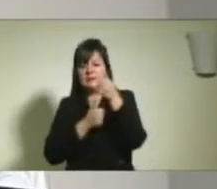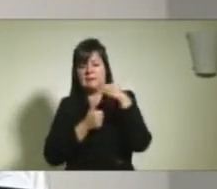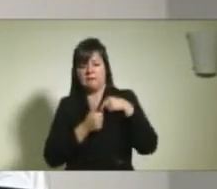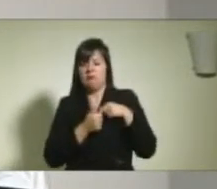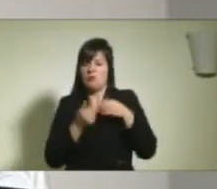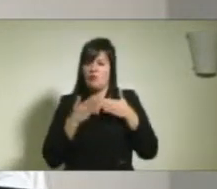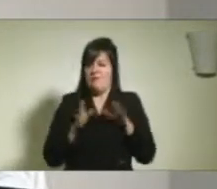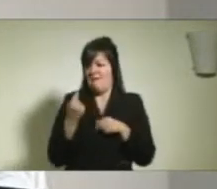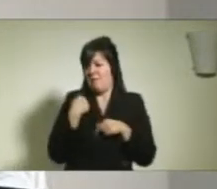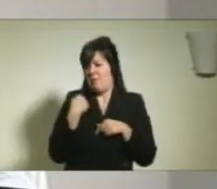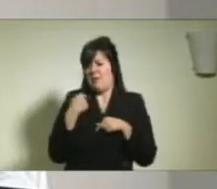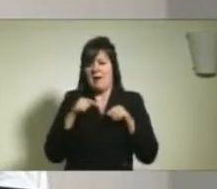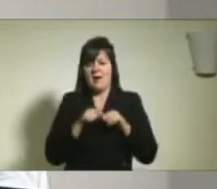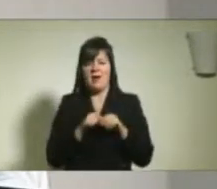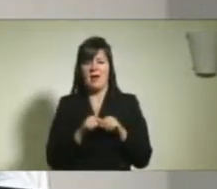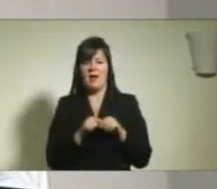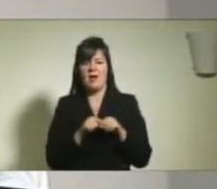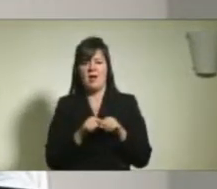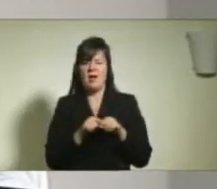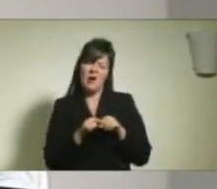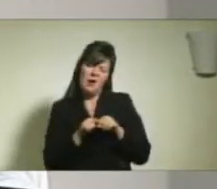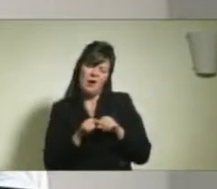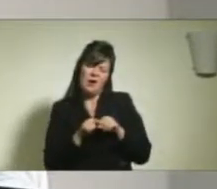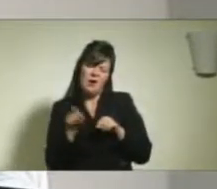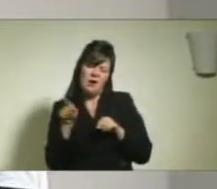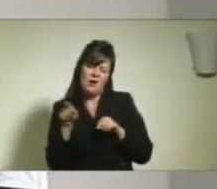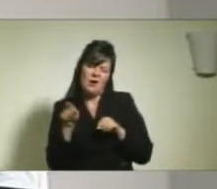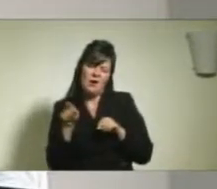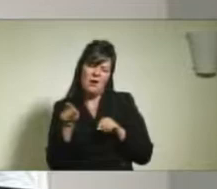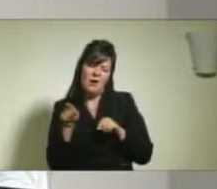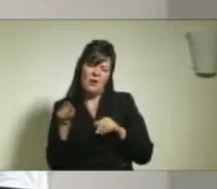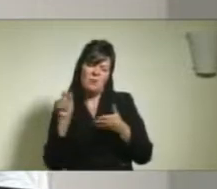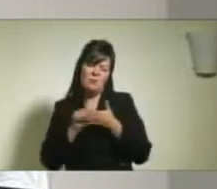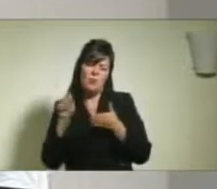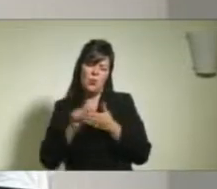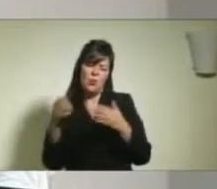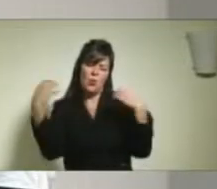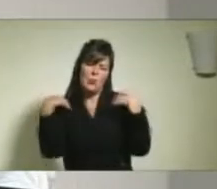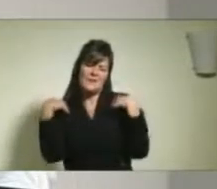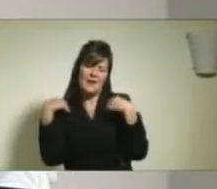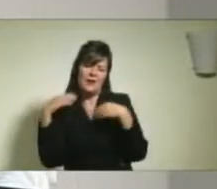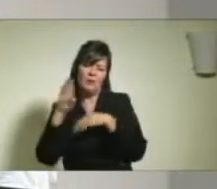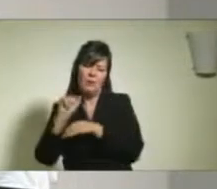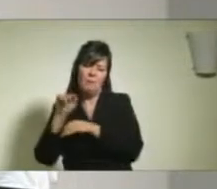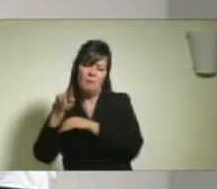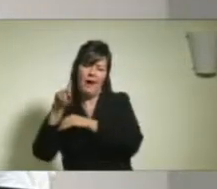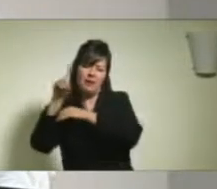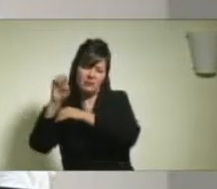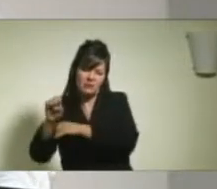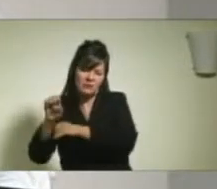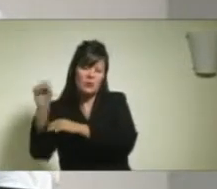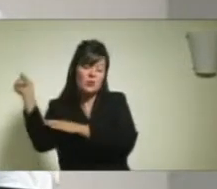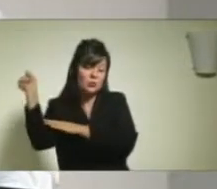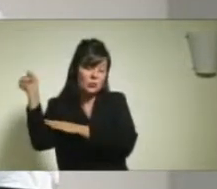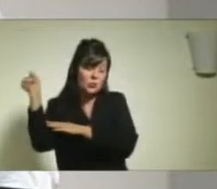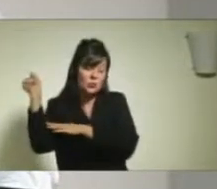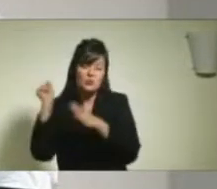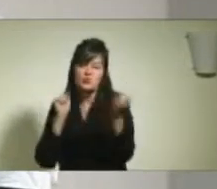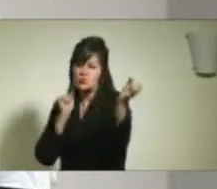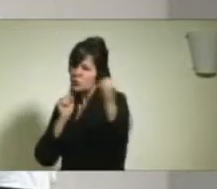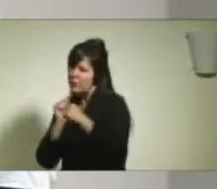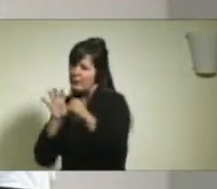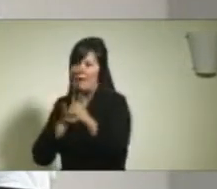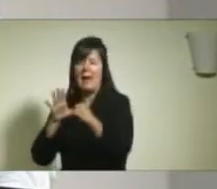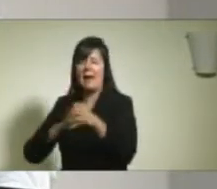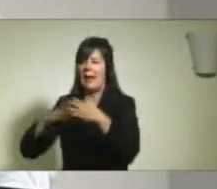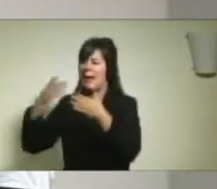dit, est-ce que ce n'est pas au bureau du conseil de bande? Et elle m'a dit oui au départ, mais Post Canada n'était pas d'accord